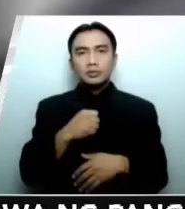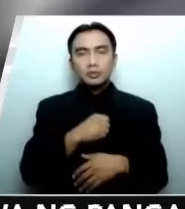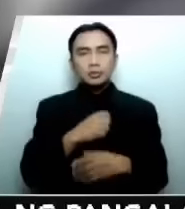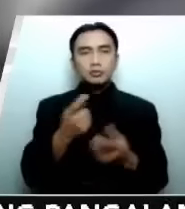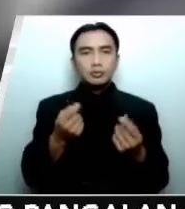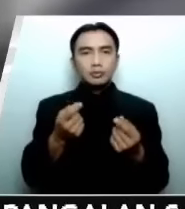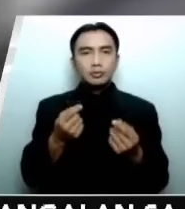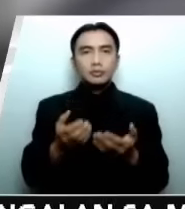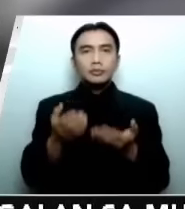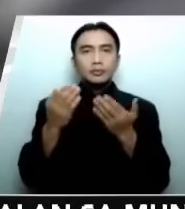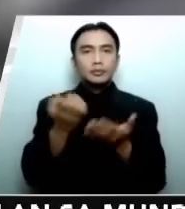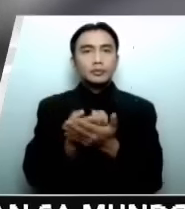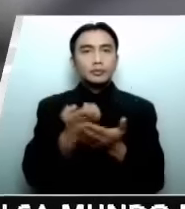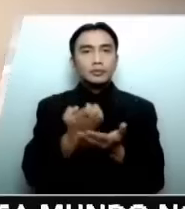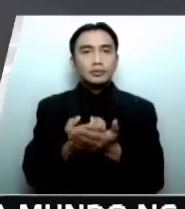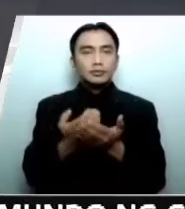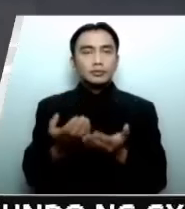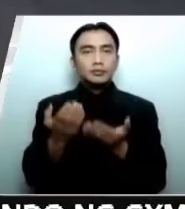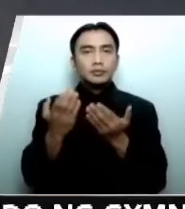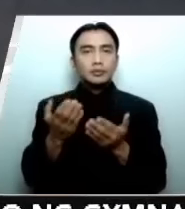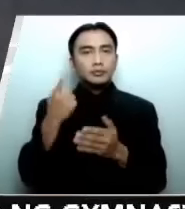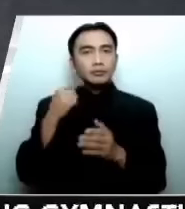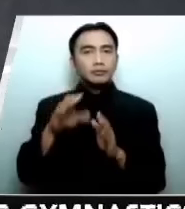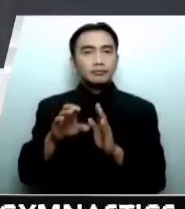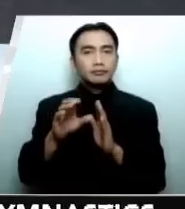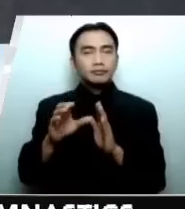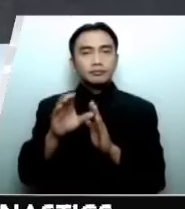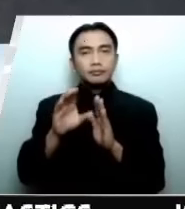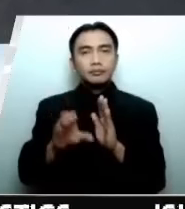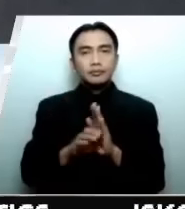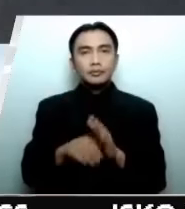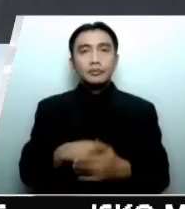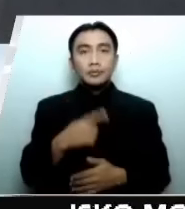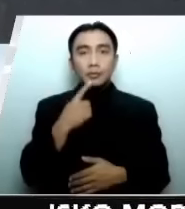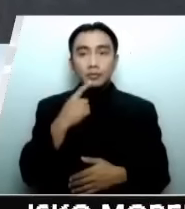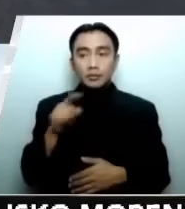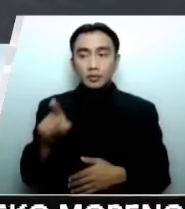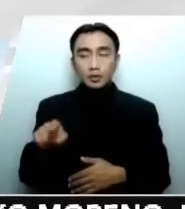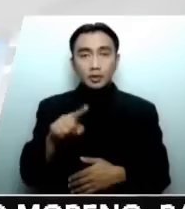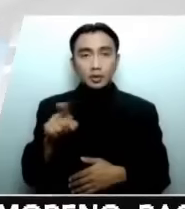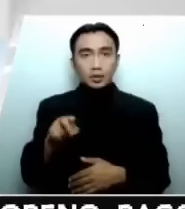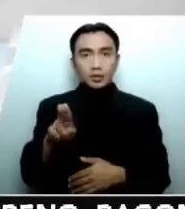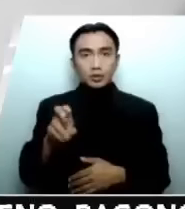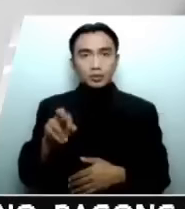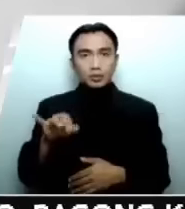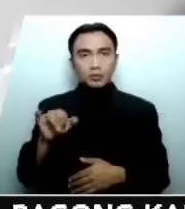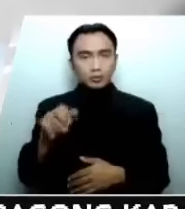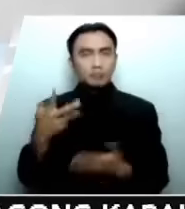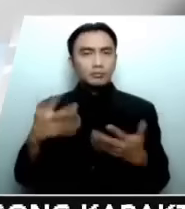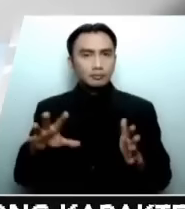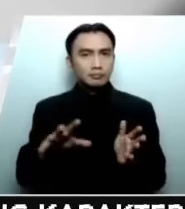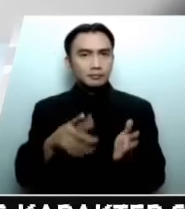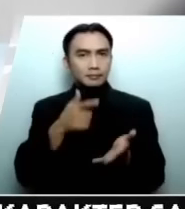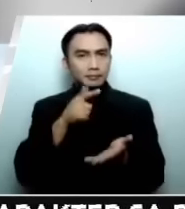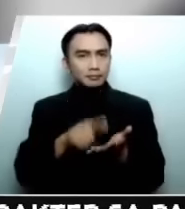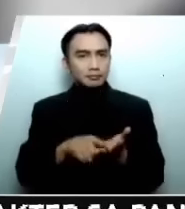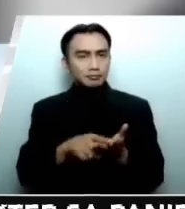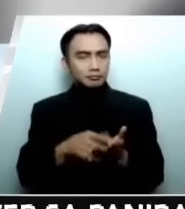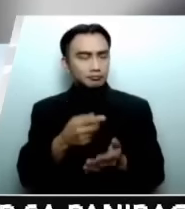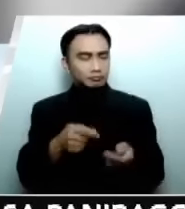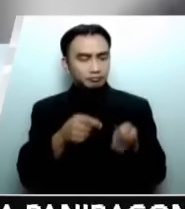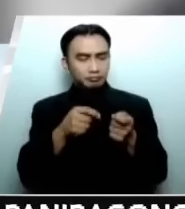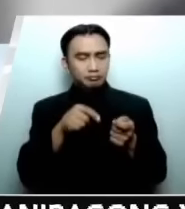economic provisions ng saligang batas. Sabi ni Zubiri, natanggap na niya ang liham. Pero kunestyon niya ang isang bahagi